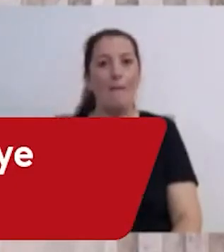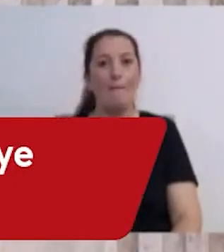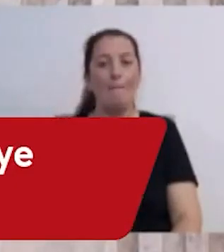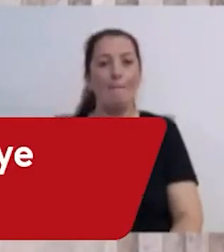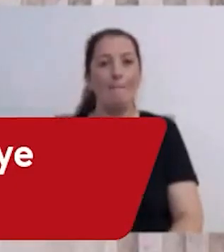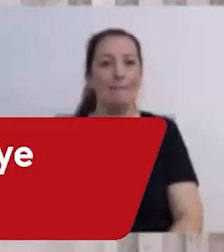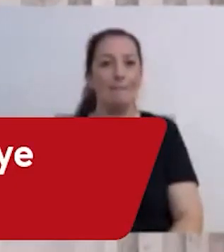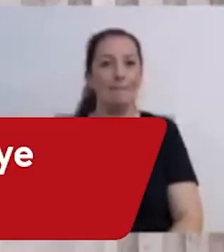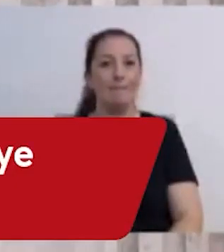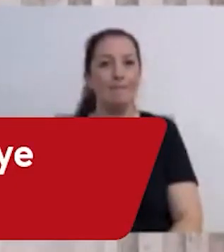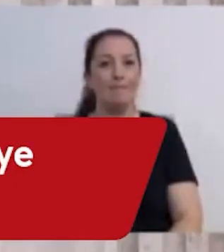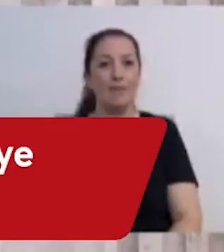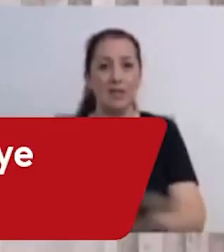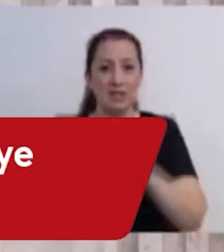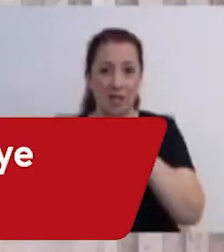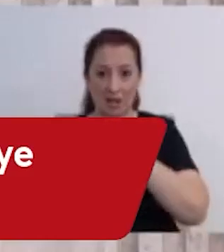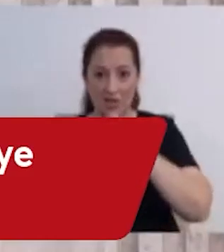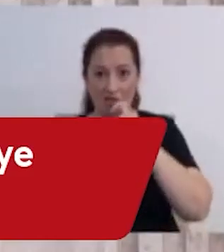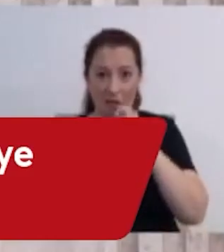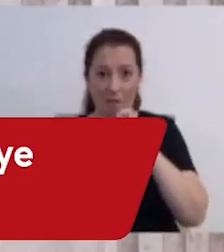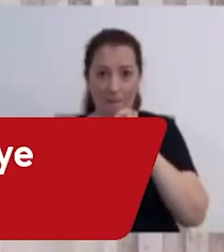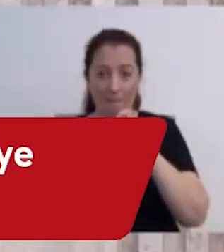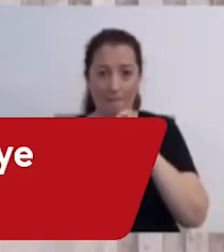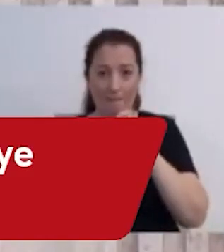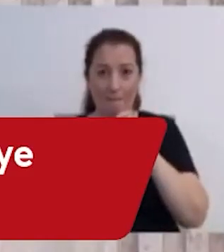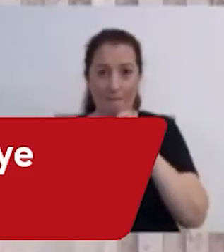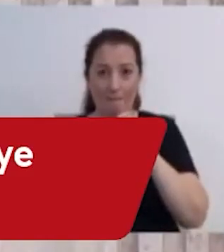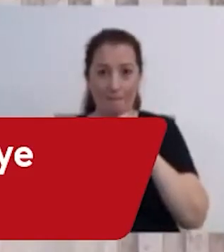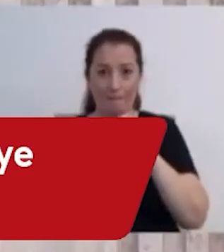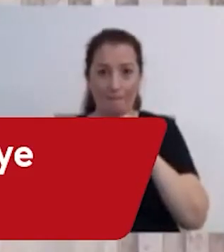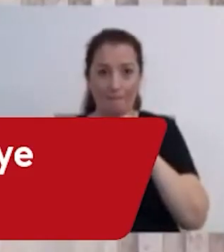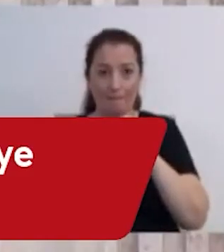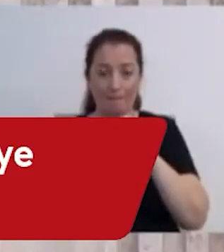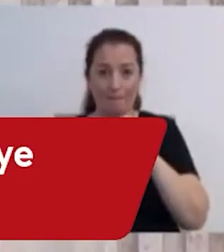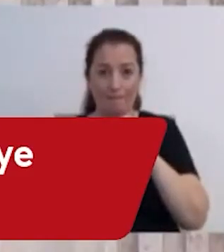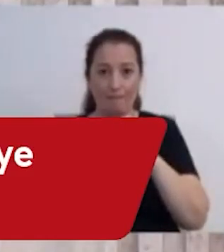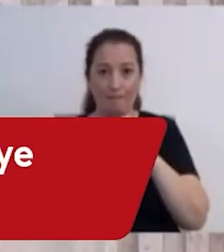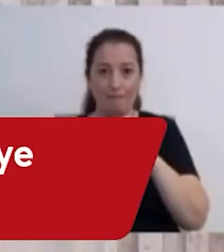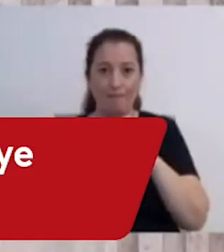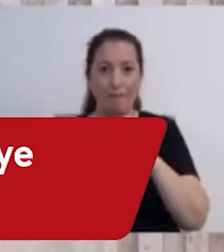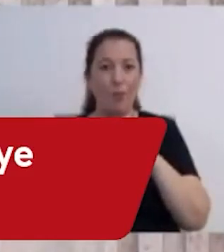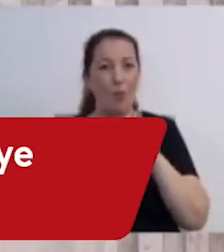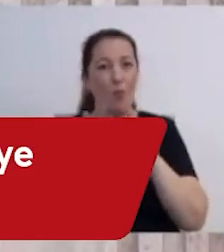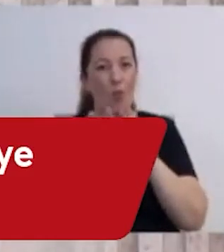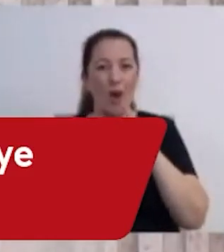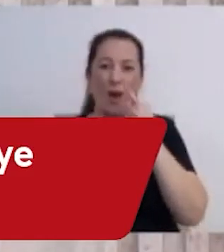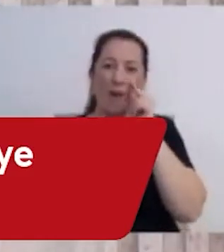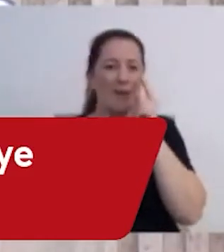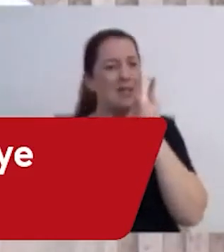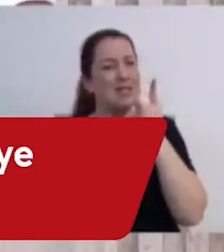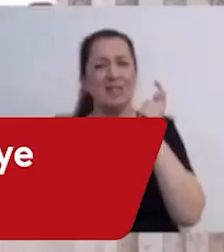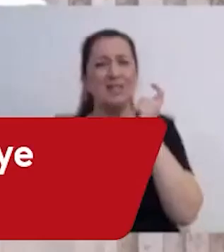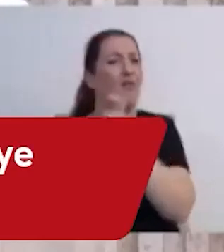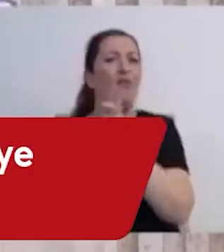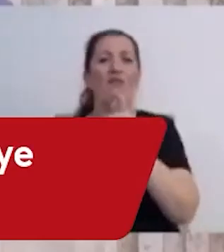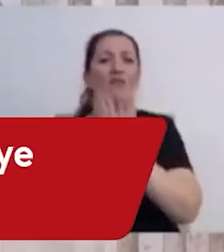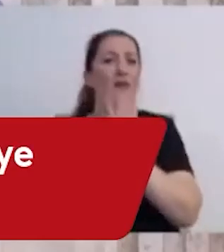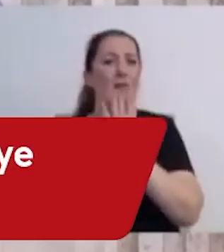İstanbul'da sana da mı cevap vereyim? Nurullah. Evet. Mülayim Bey, siz